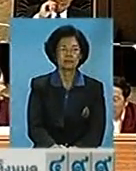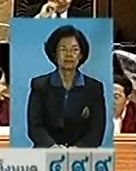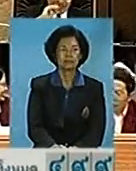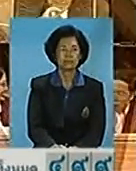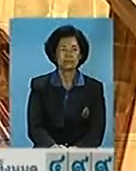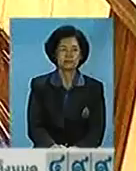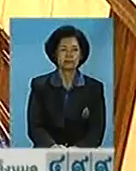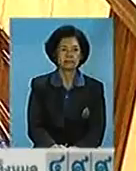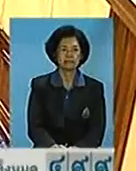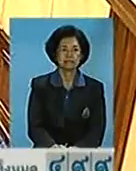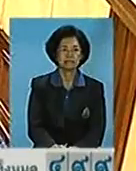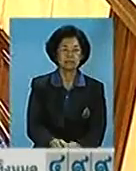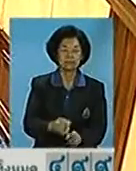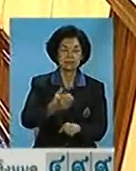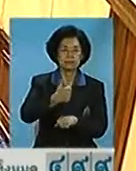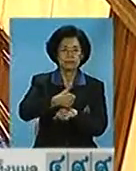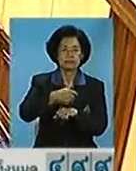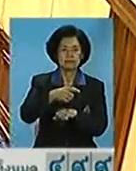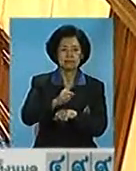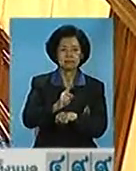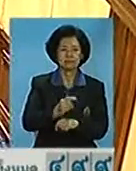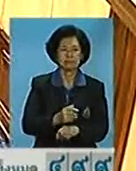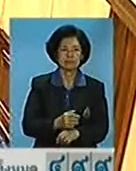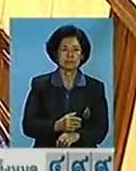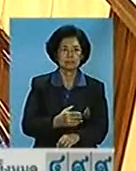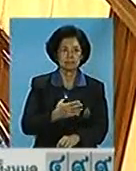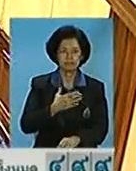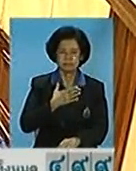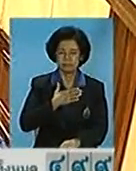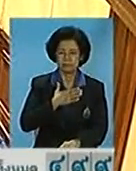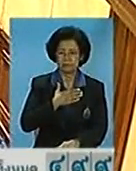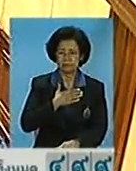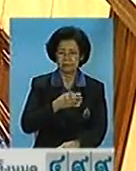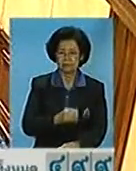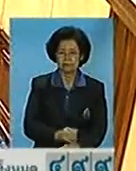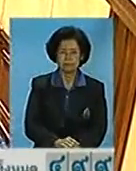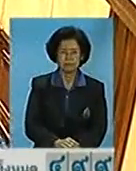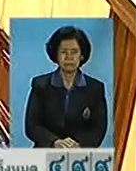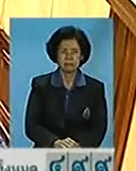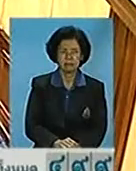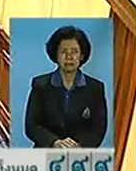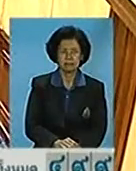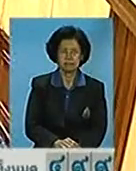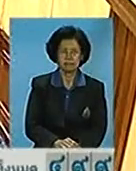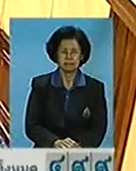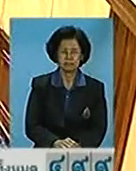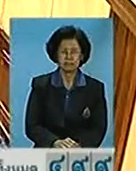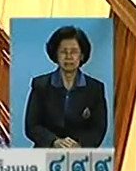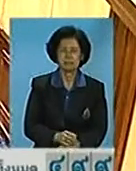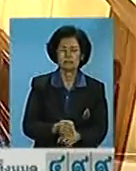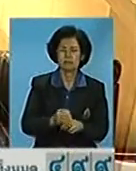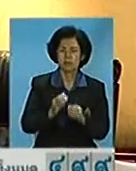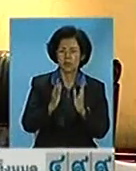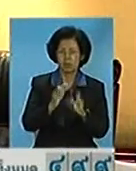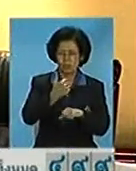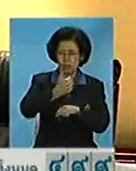เรียนท่านประธานนะครับผมวิทย์ประทักใจผู้อำนวยการสำนักงานกองทุนส่งข้อการทำสัญญาในฐ